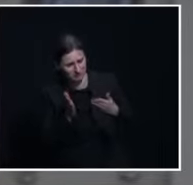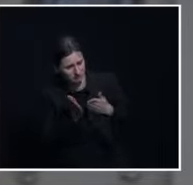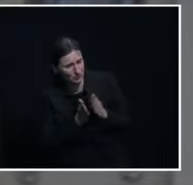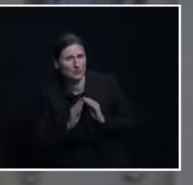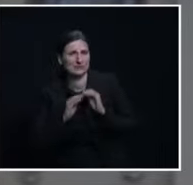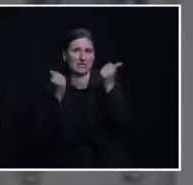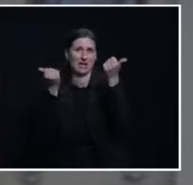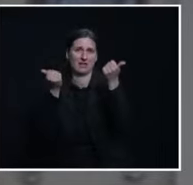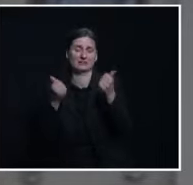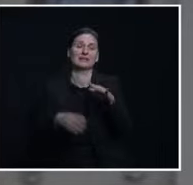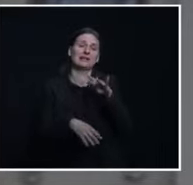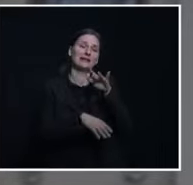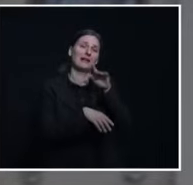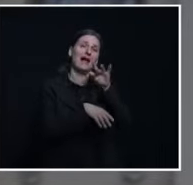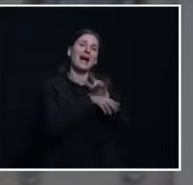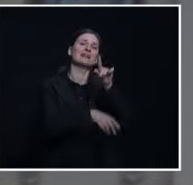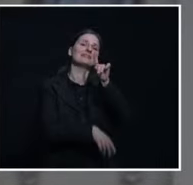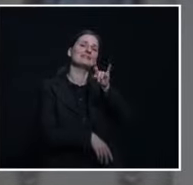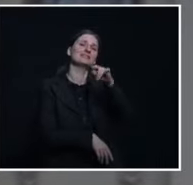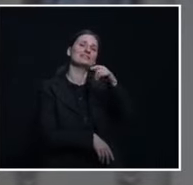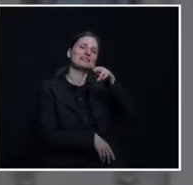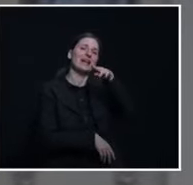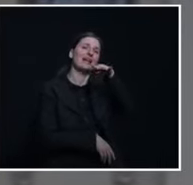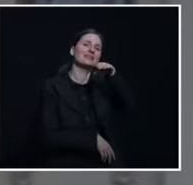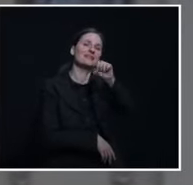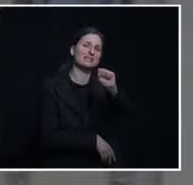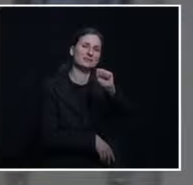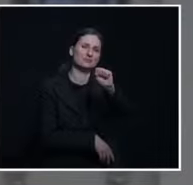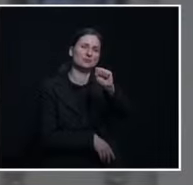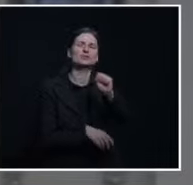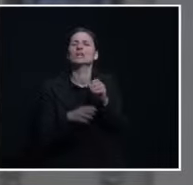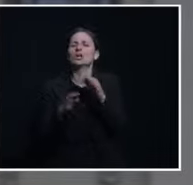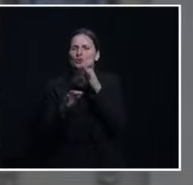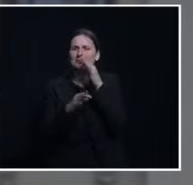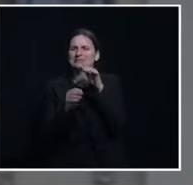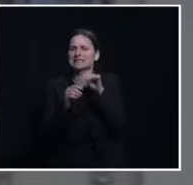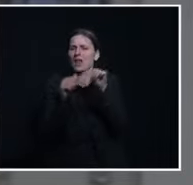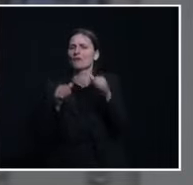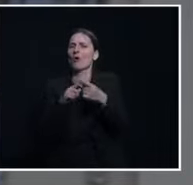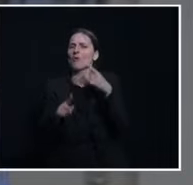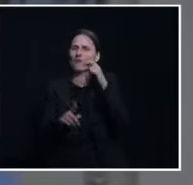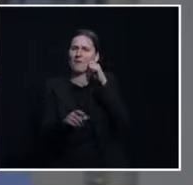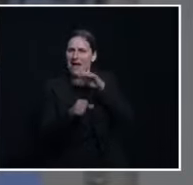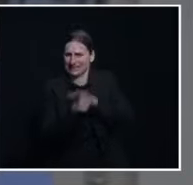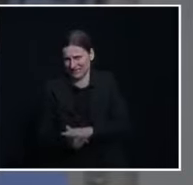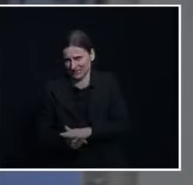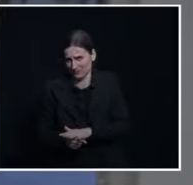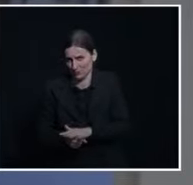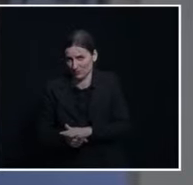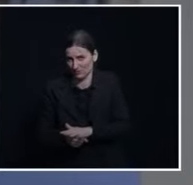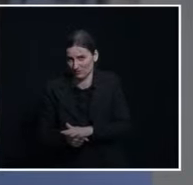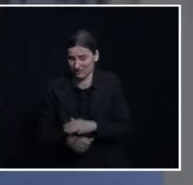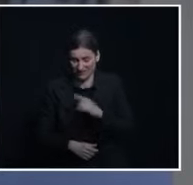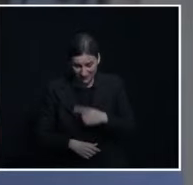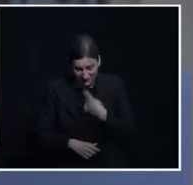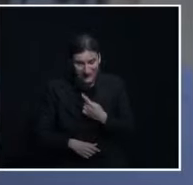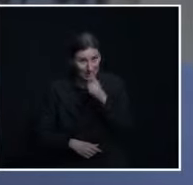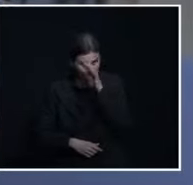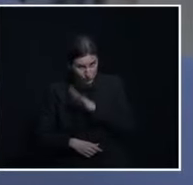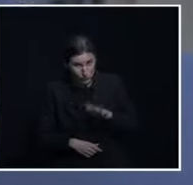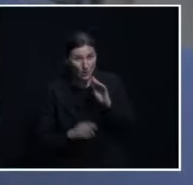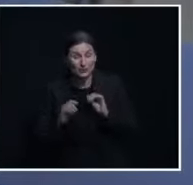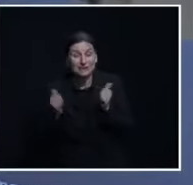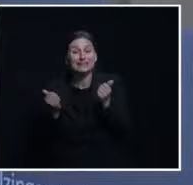von Antiziganismus, einer besonderen Form des Rassismus, trotz unserer